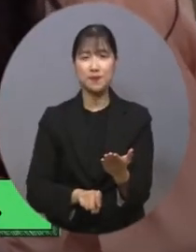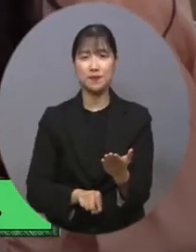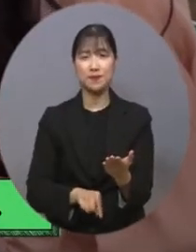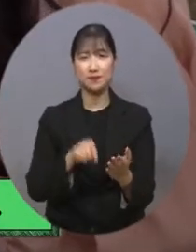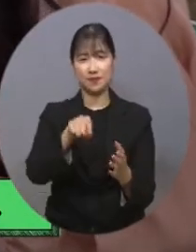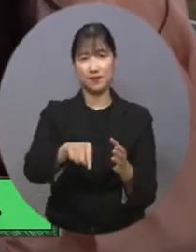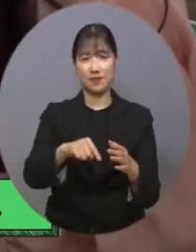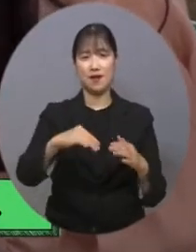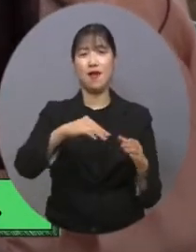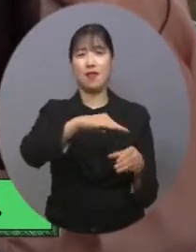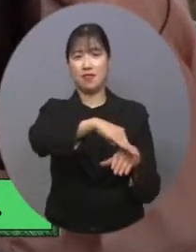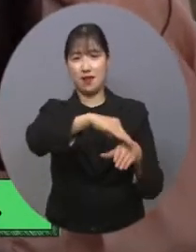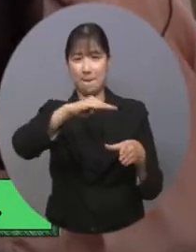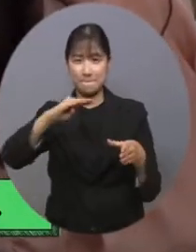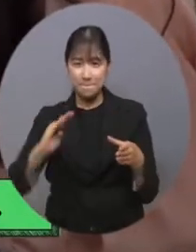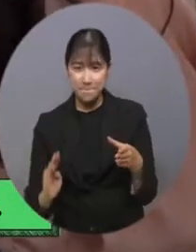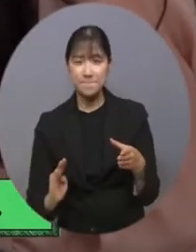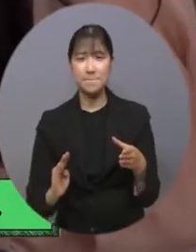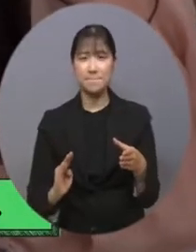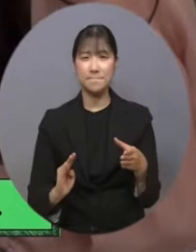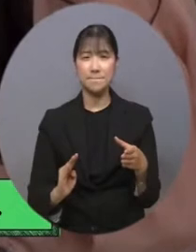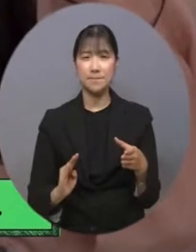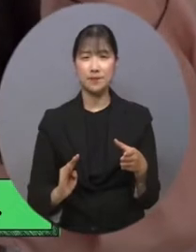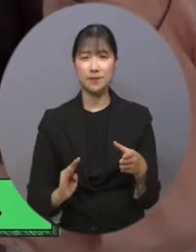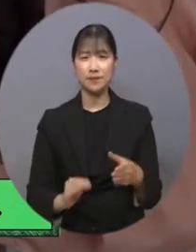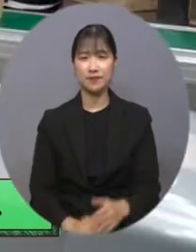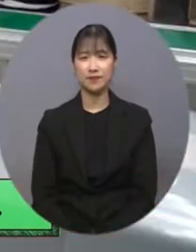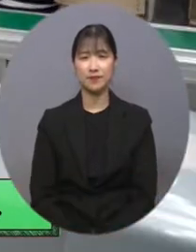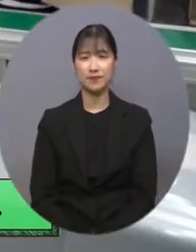이거를 테이프로 막아서. 네.